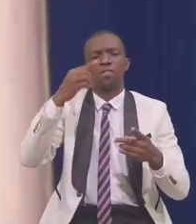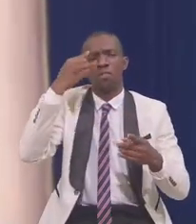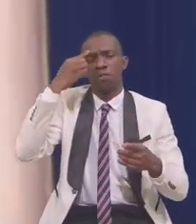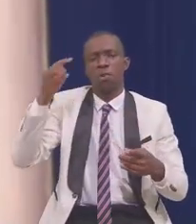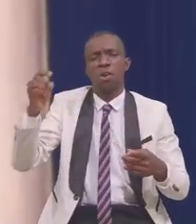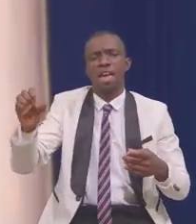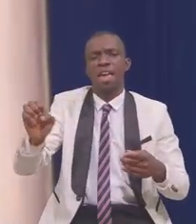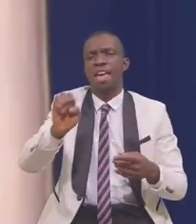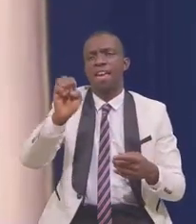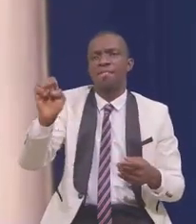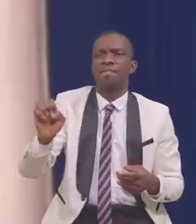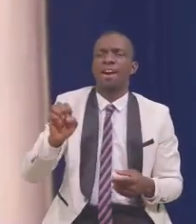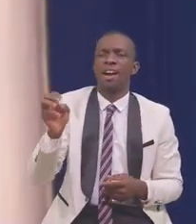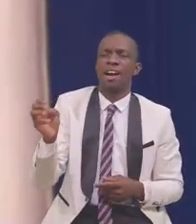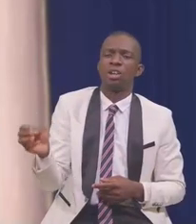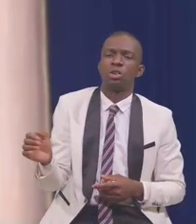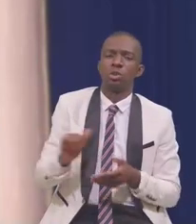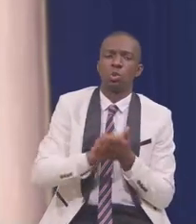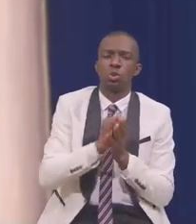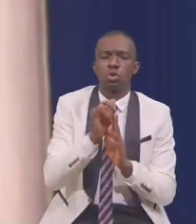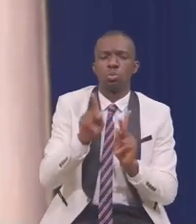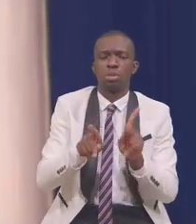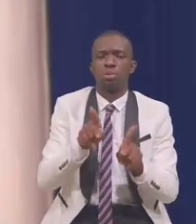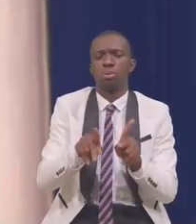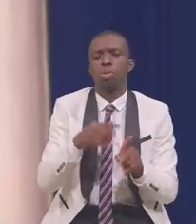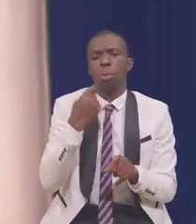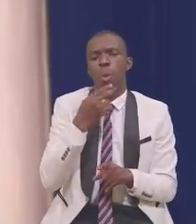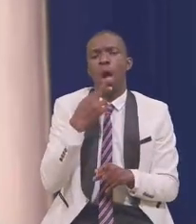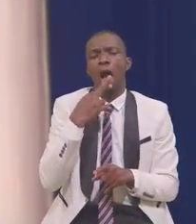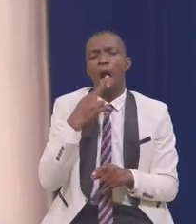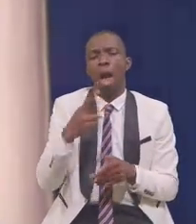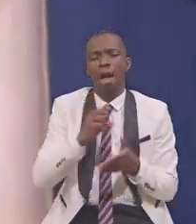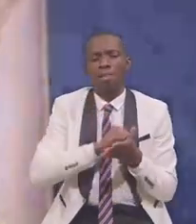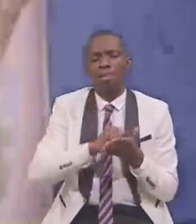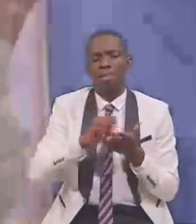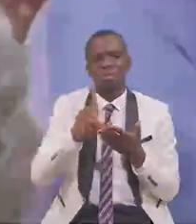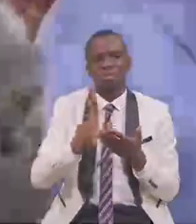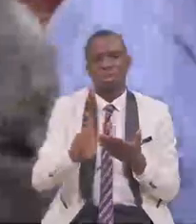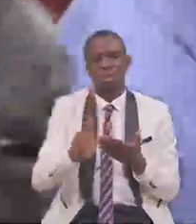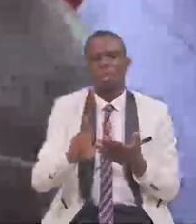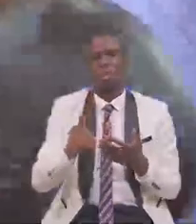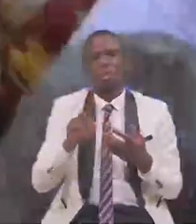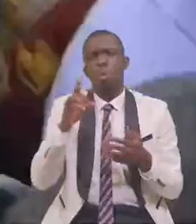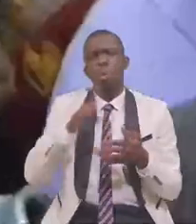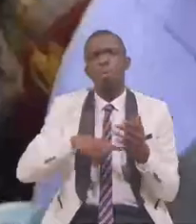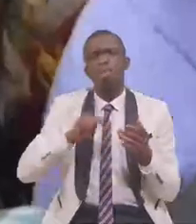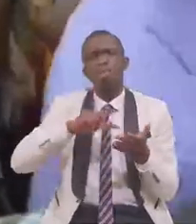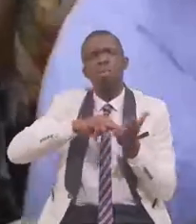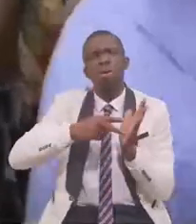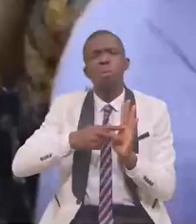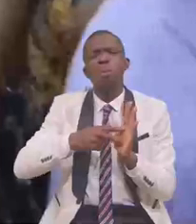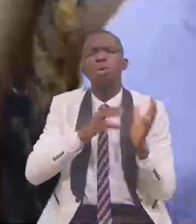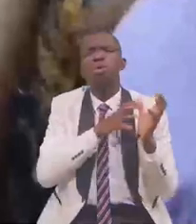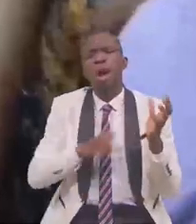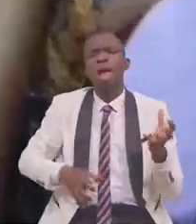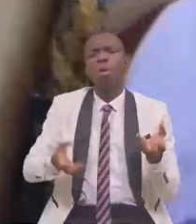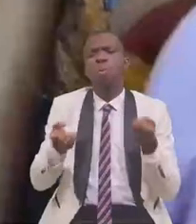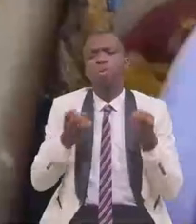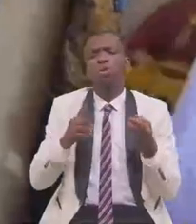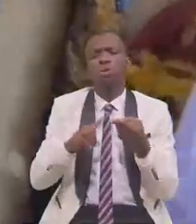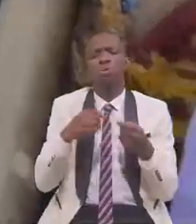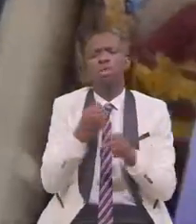sanctifiés. Quel est l'objectif? Il veut nous perfectionner. Il veut vous perfectionner. 14.